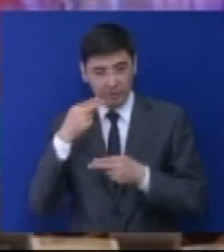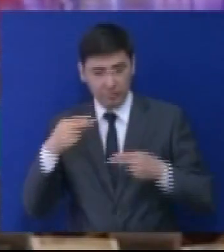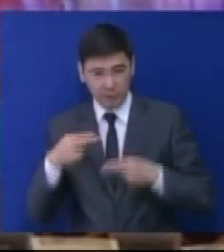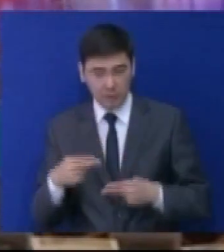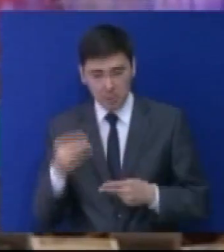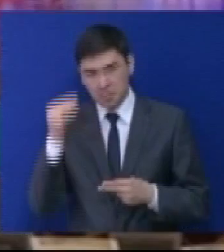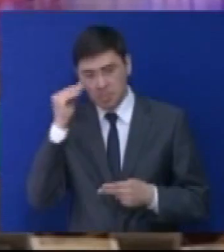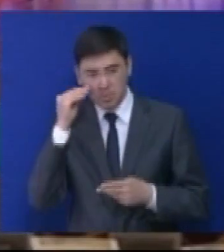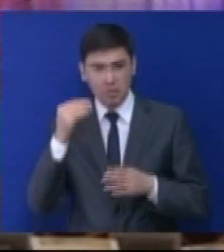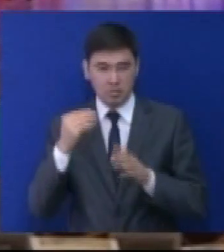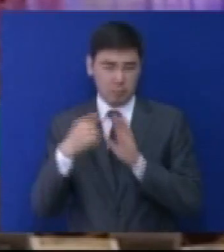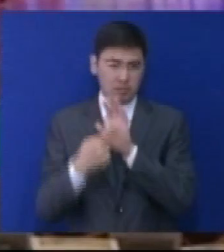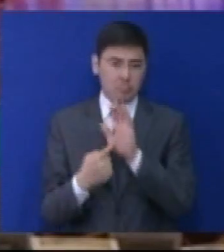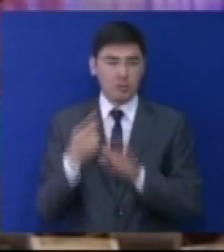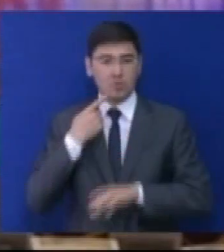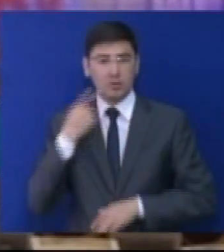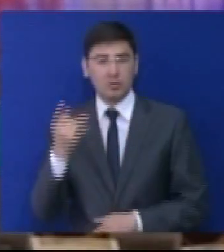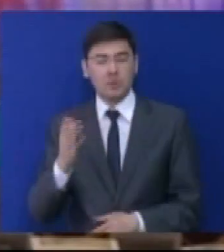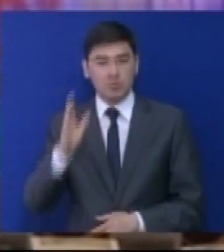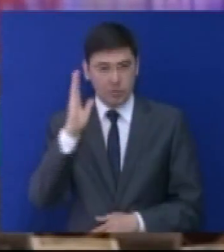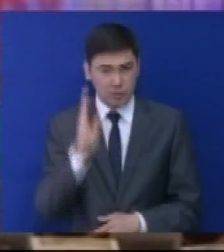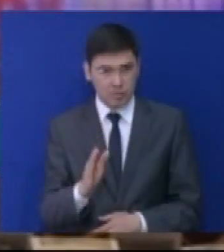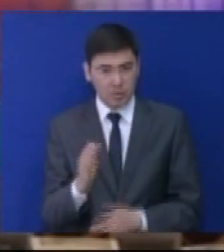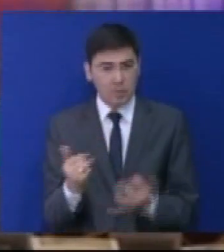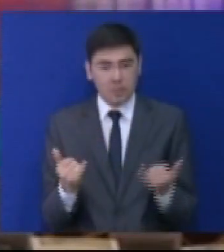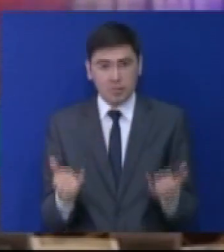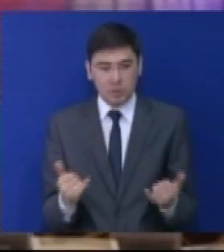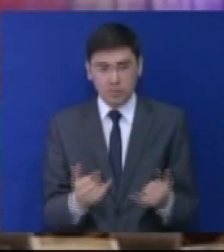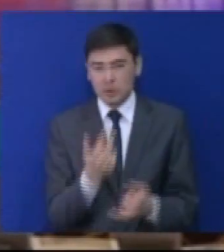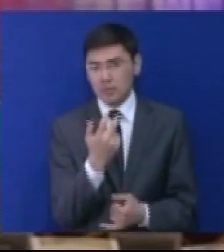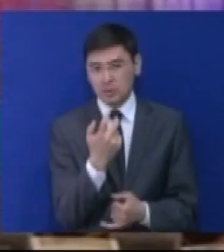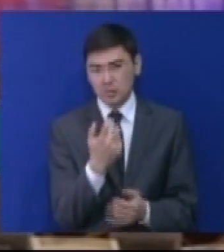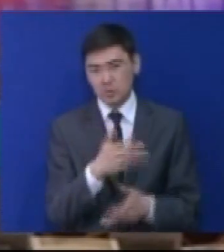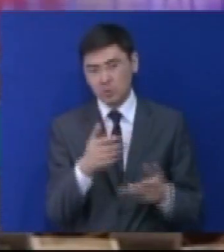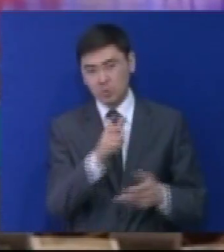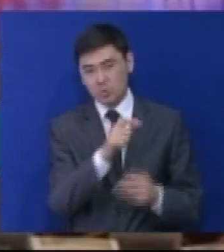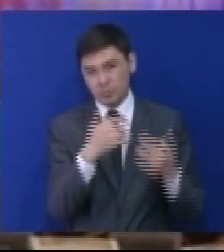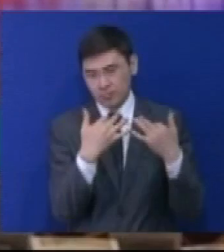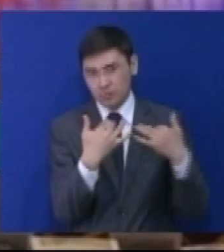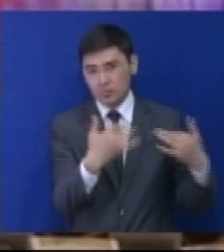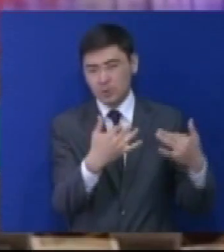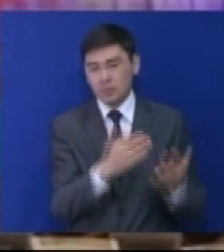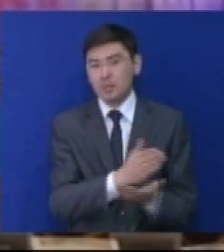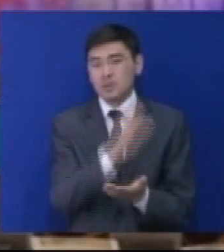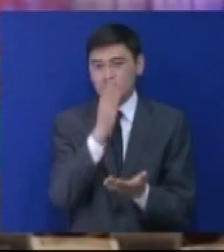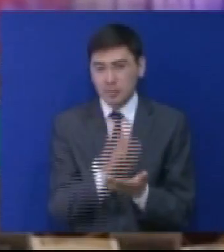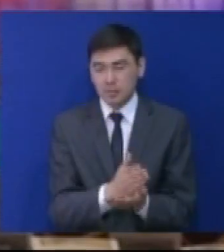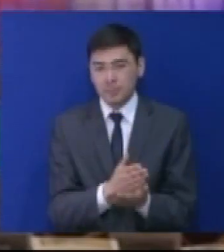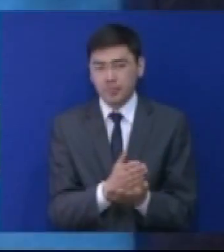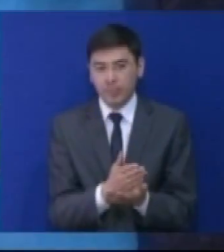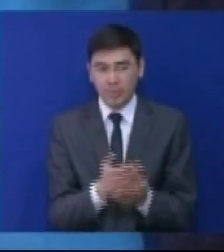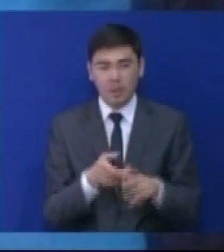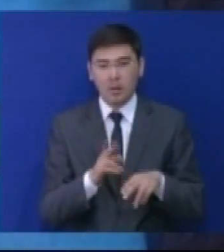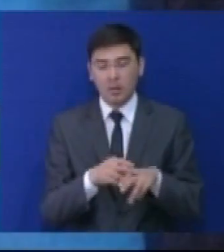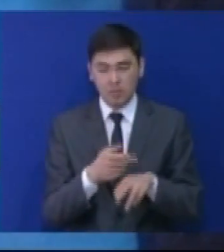өздерінің ой пікірлерімен бөлісетін болады. Бүгінгі шарамызға 300-ден аса қатысушы көрермен келіп отыр. Бұл